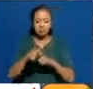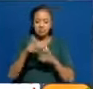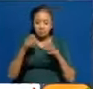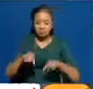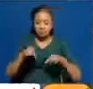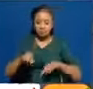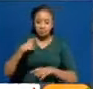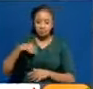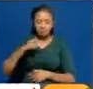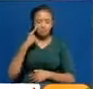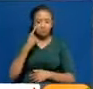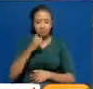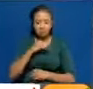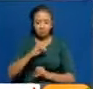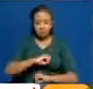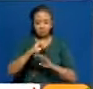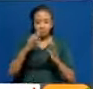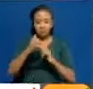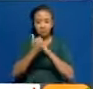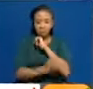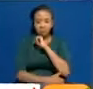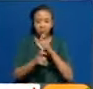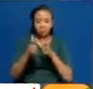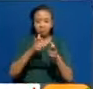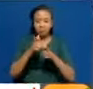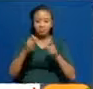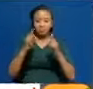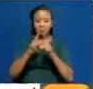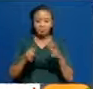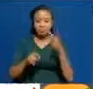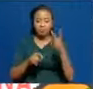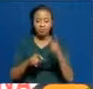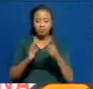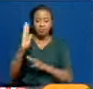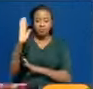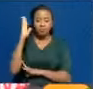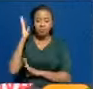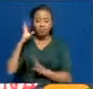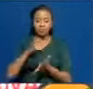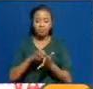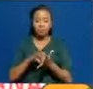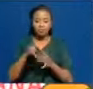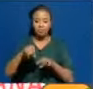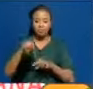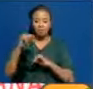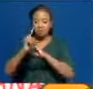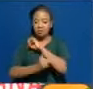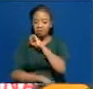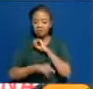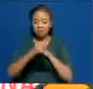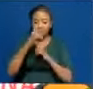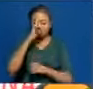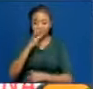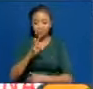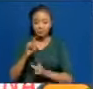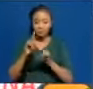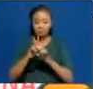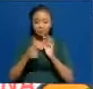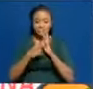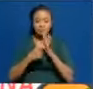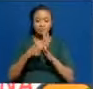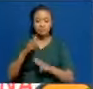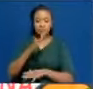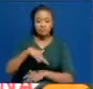Leo ndio tumeona poor officiating ila watu wote tumeona na tukuridhika. Secondly, hata upande wa security hapa security ilikuwa mbaya sana. Kama upande ile tumekaa wa